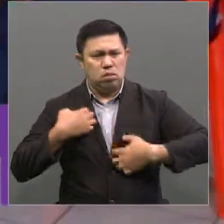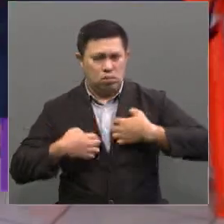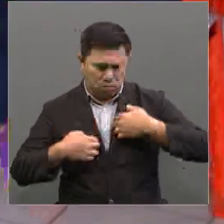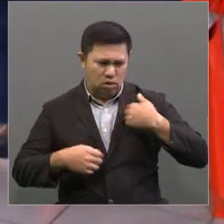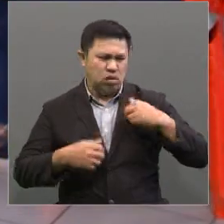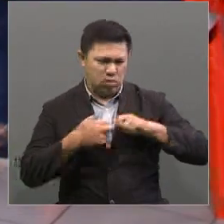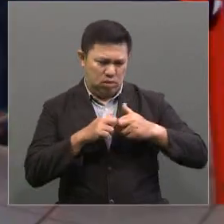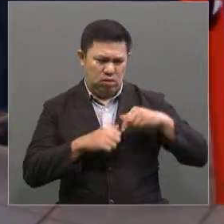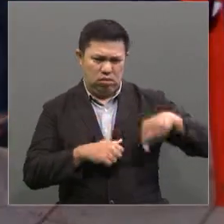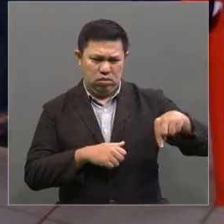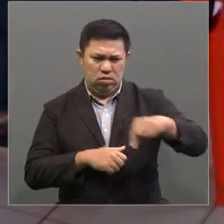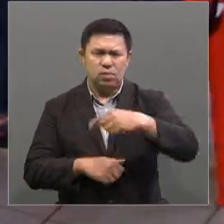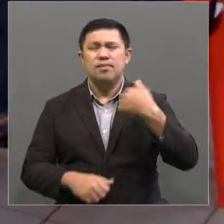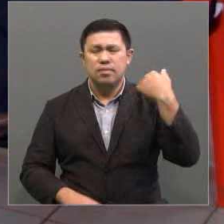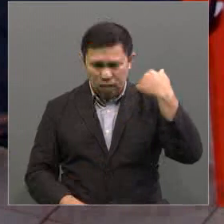คนเลยค่ะ